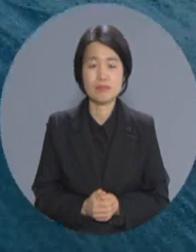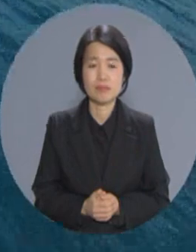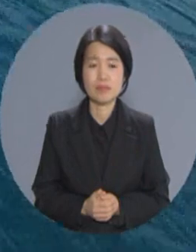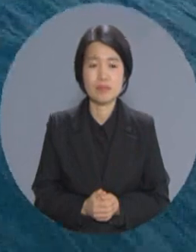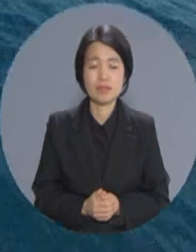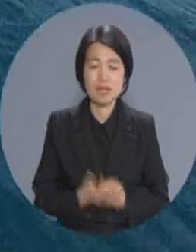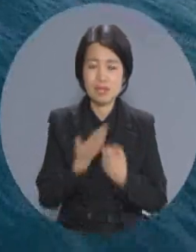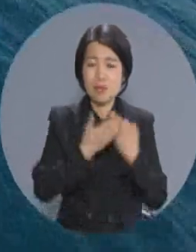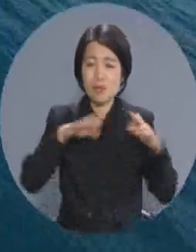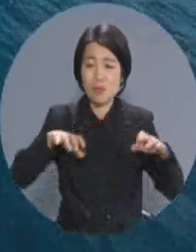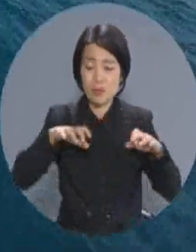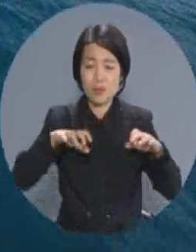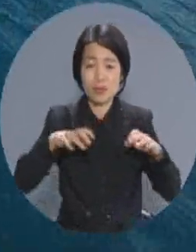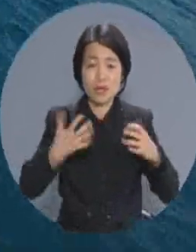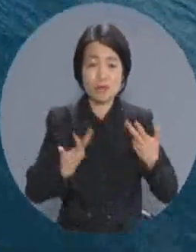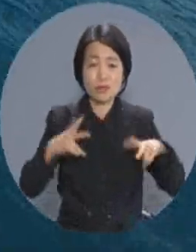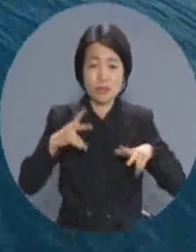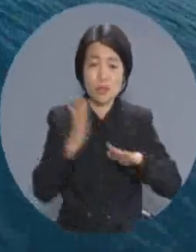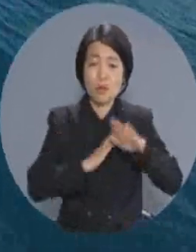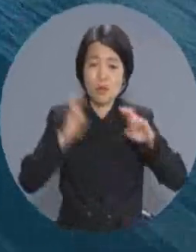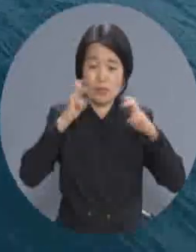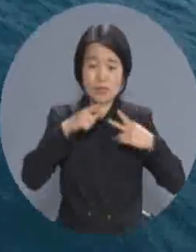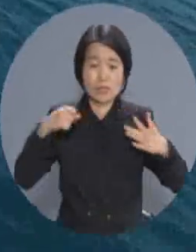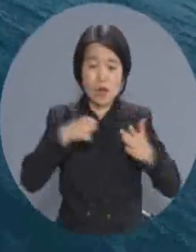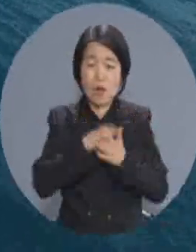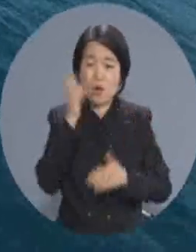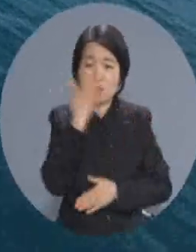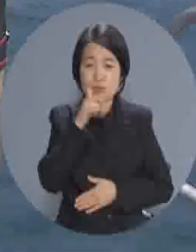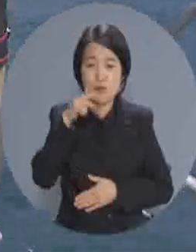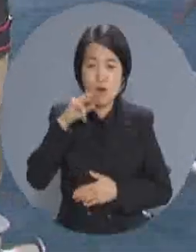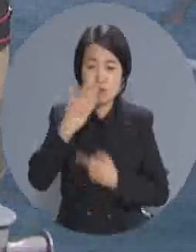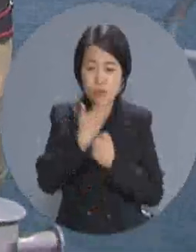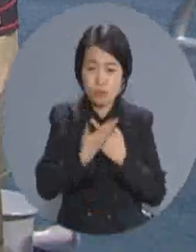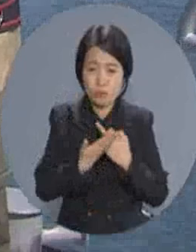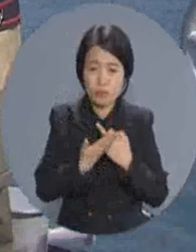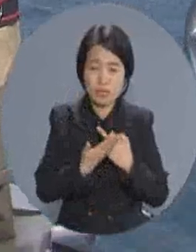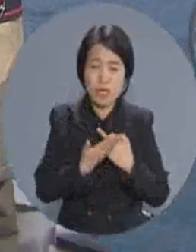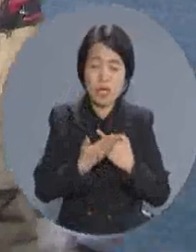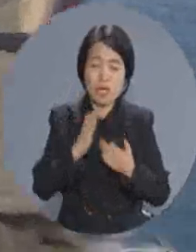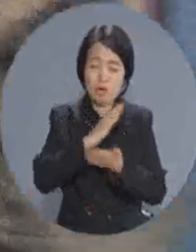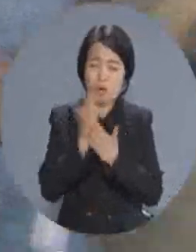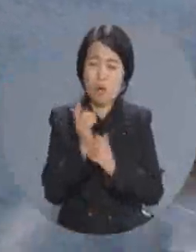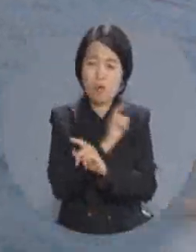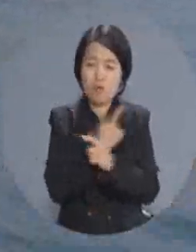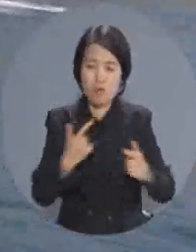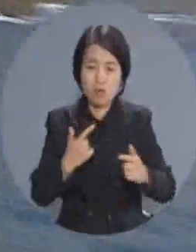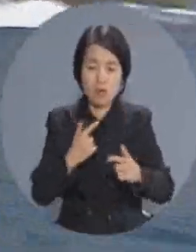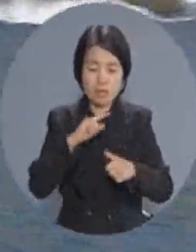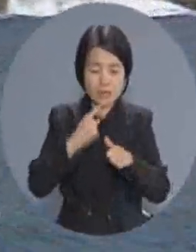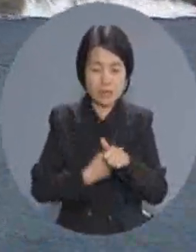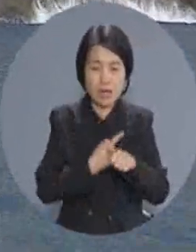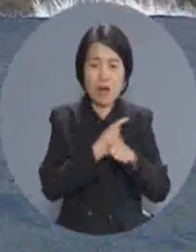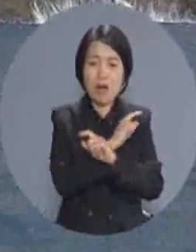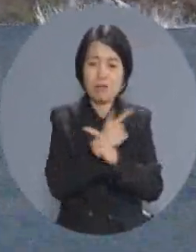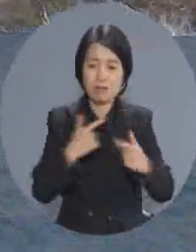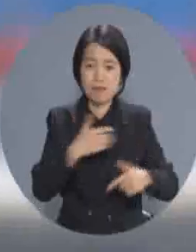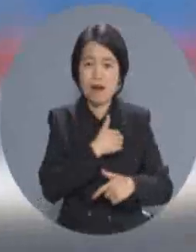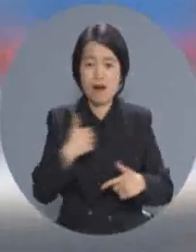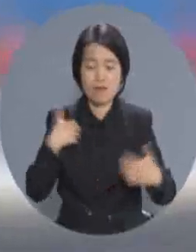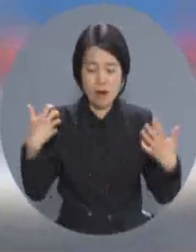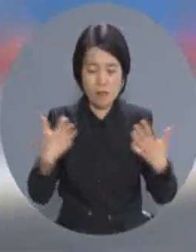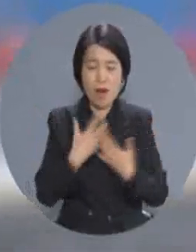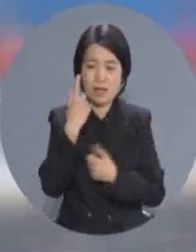다도의 해상 국립공원으로 지정된 여수 거문도입니다 어종이 다양하고 해양생태계가 잘 갖춰져